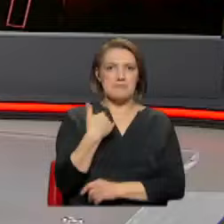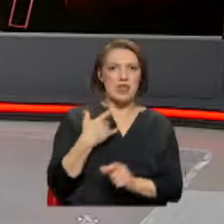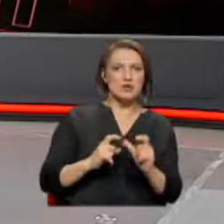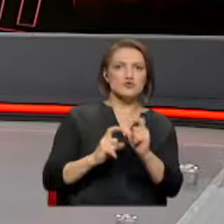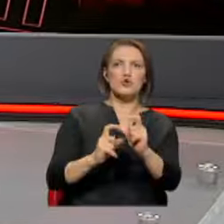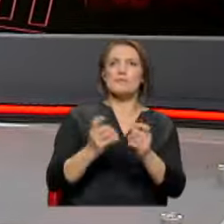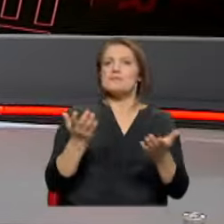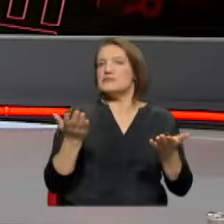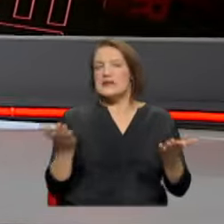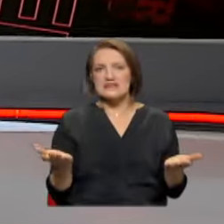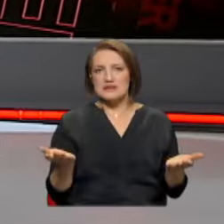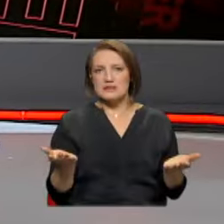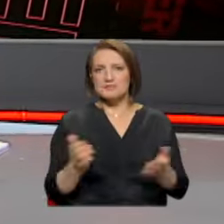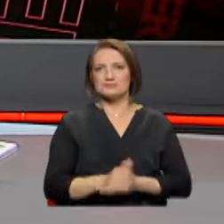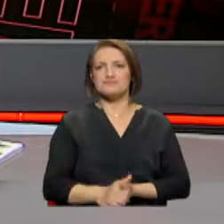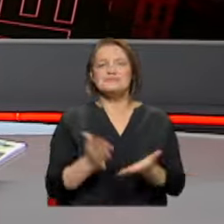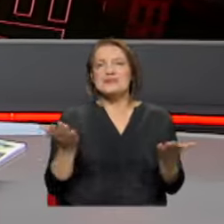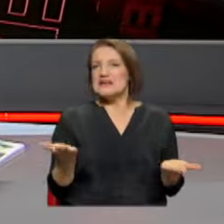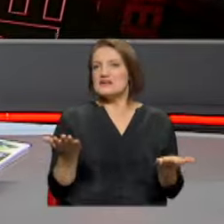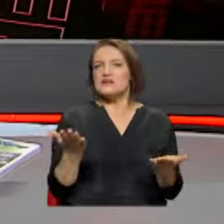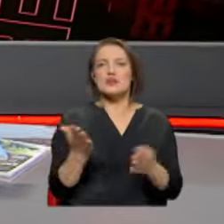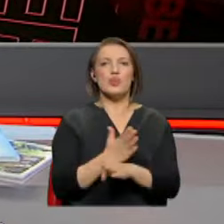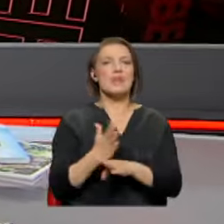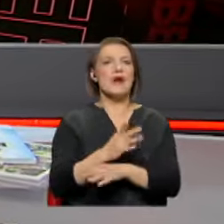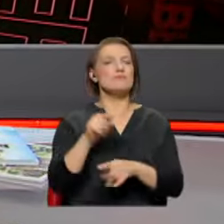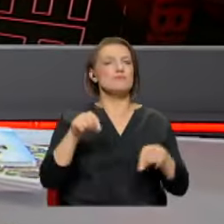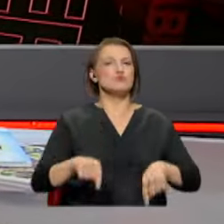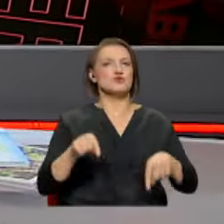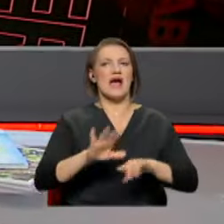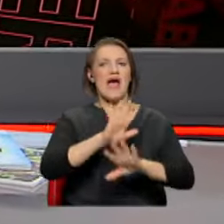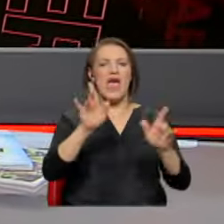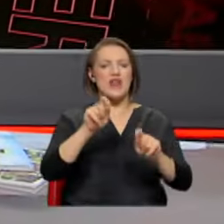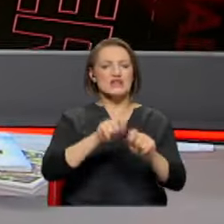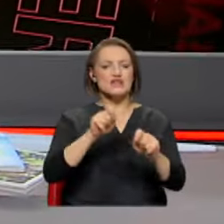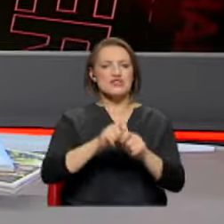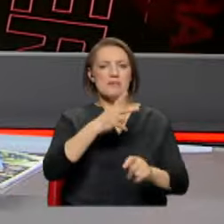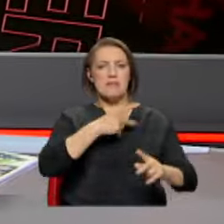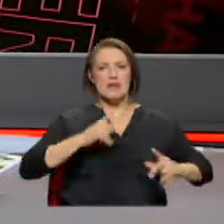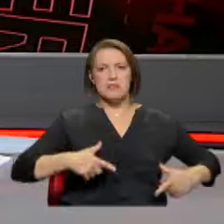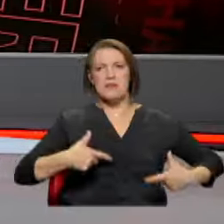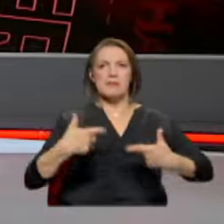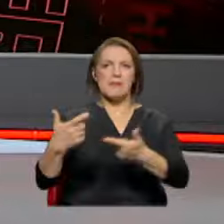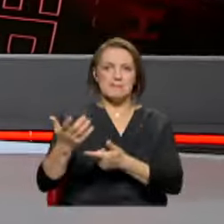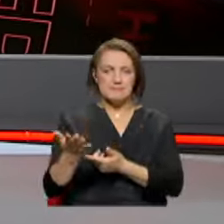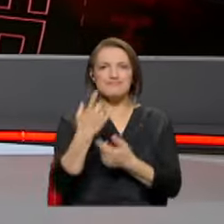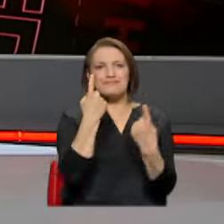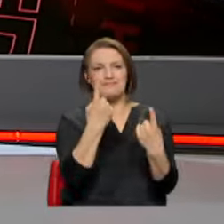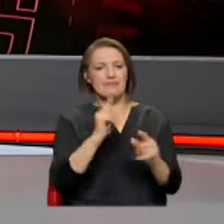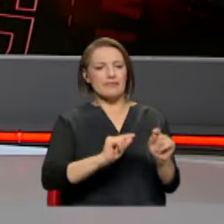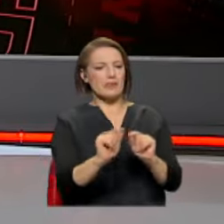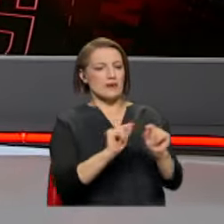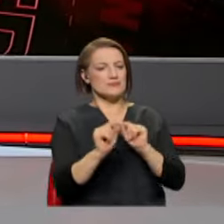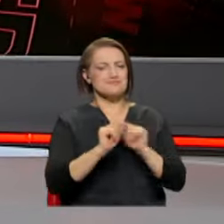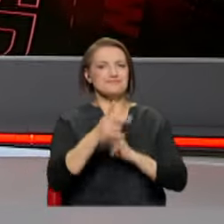soruyorum nasıl? Nasıl? Çünkü burada her işi belediyelere yıkıp bir de